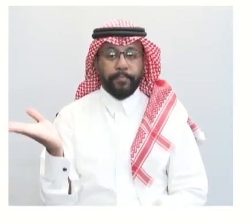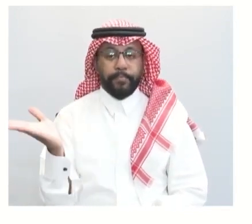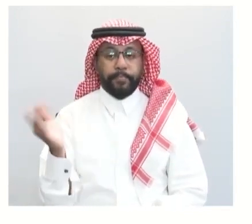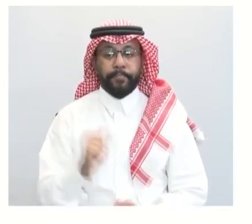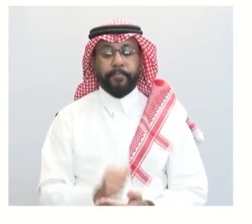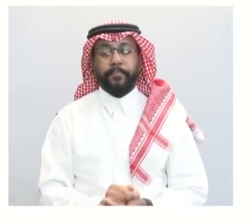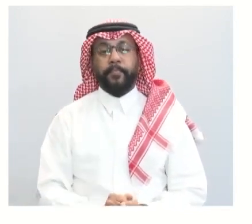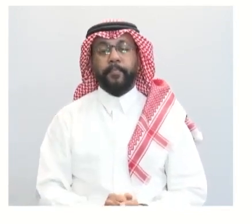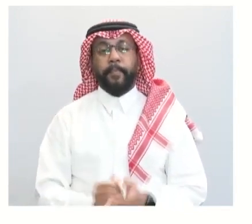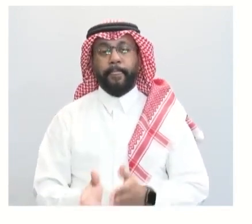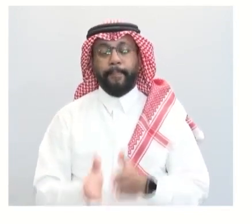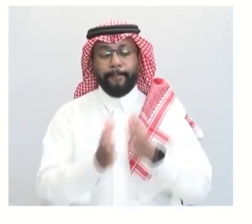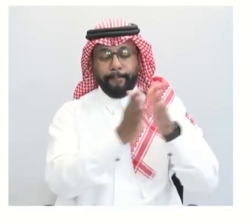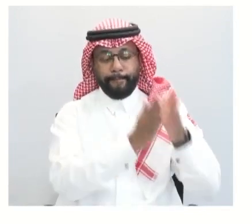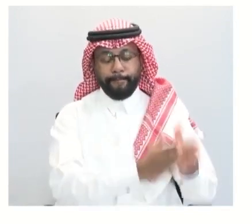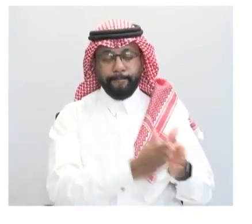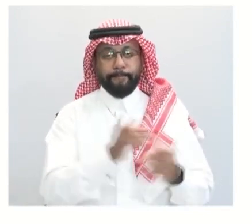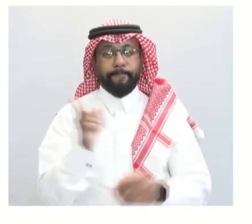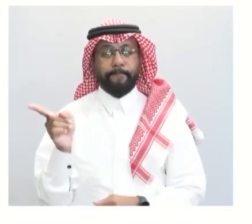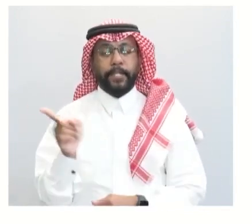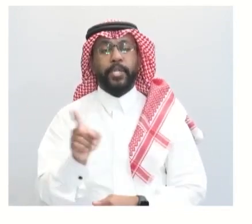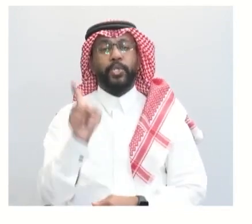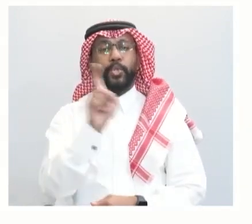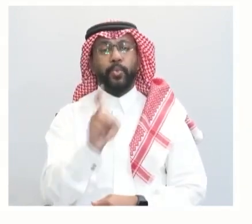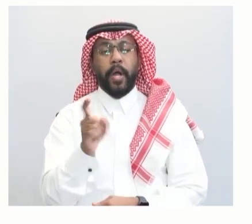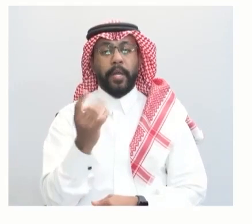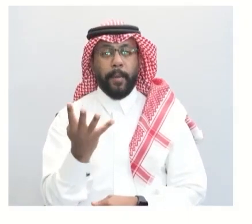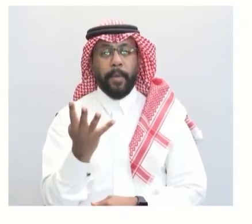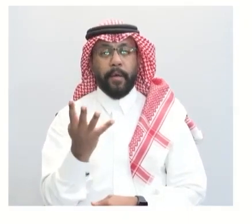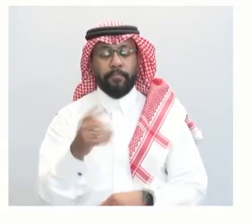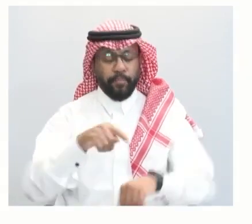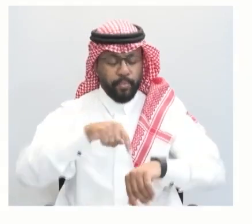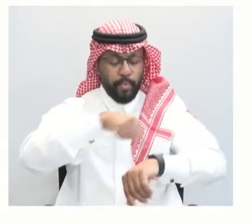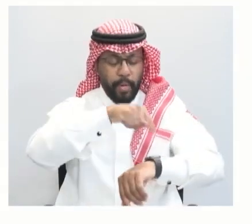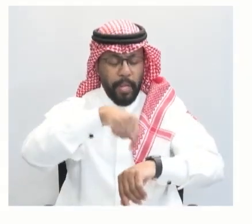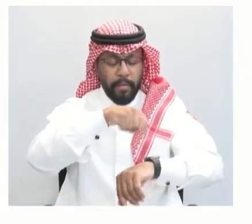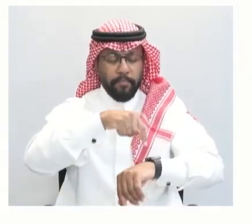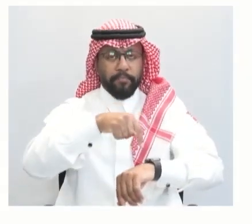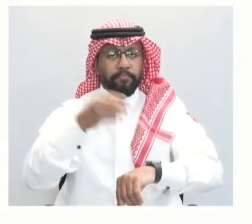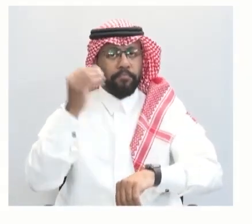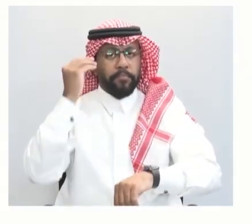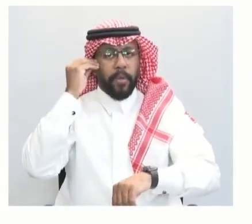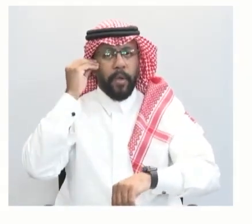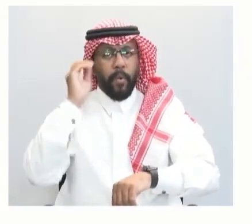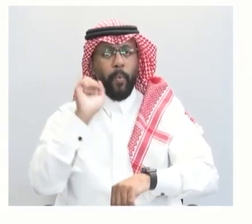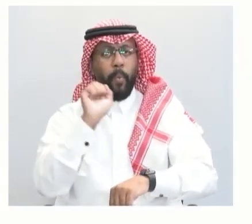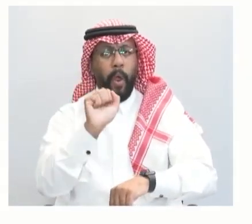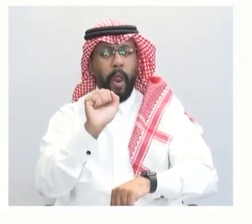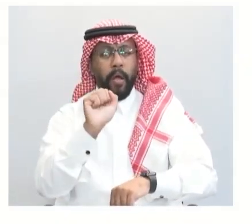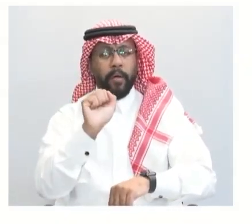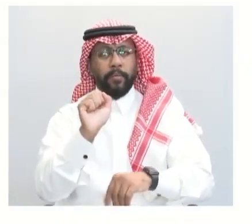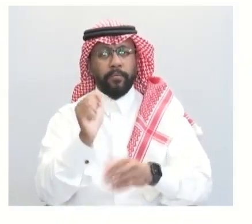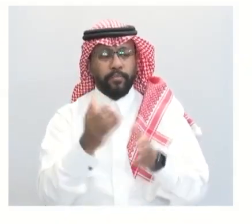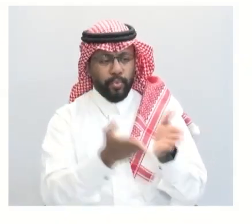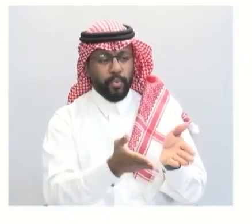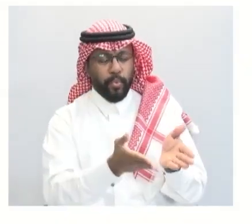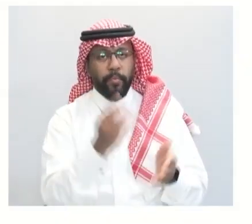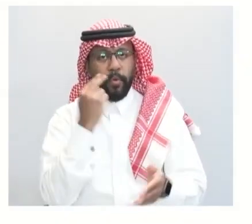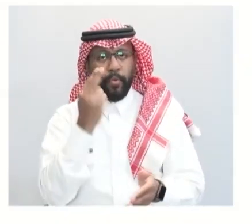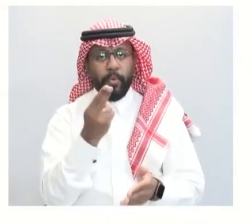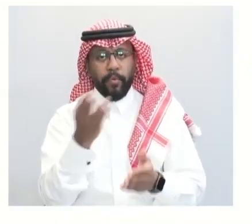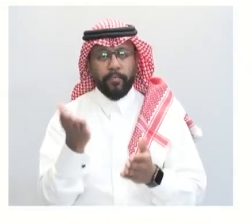الان انتقل الى التدريب الرابع استعمل ساعه العقارب واكتب الوقت الذي تشير اليه الساعه